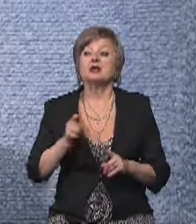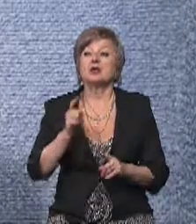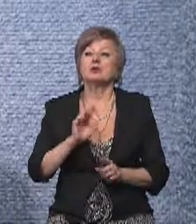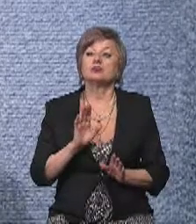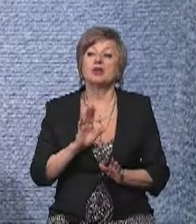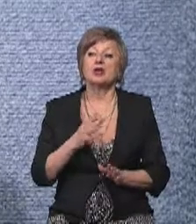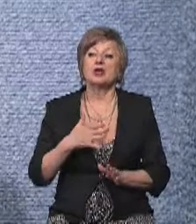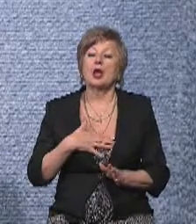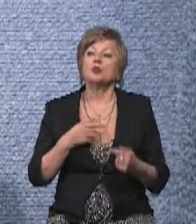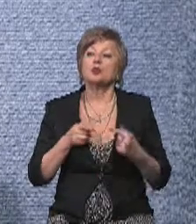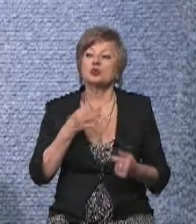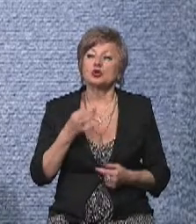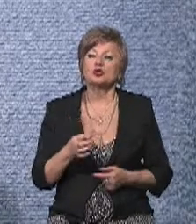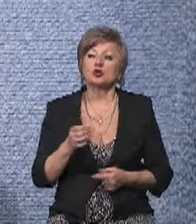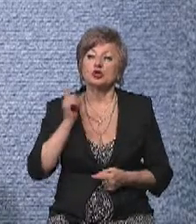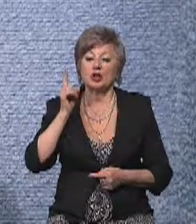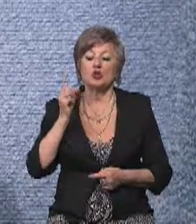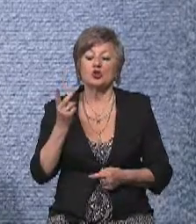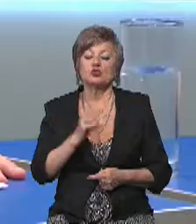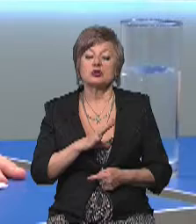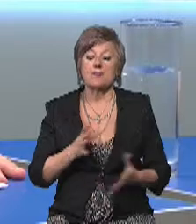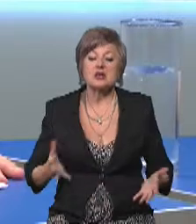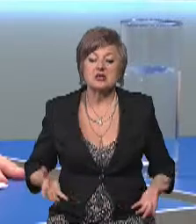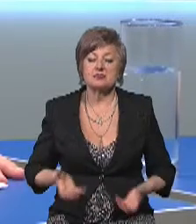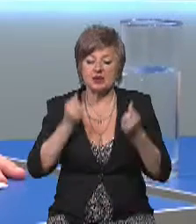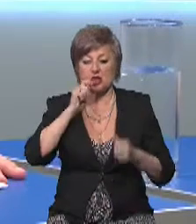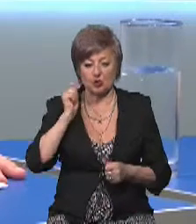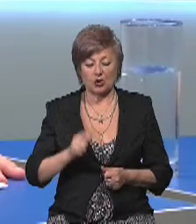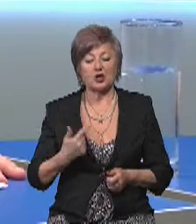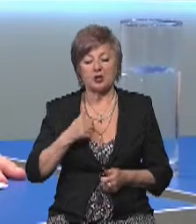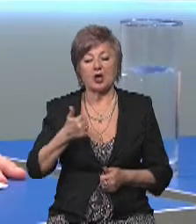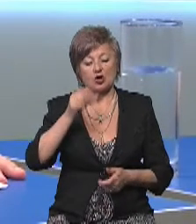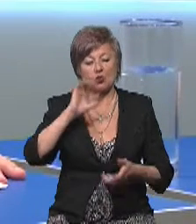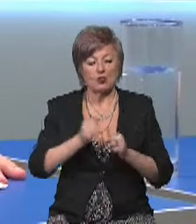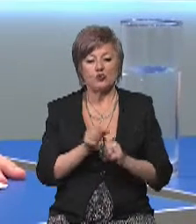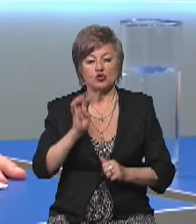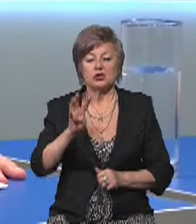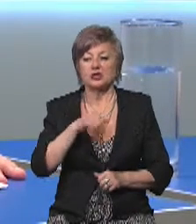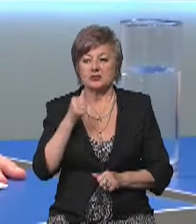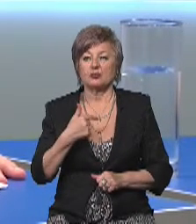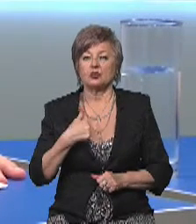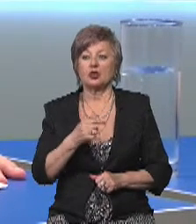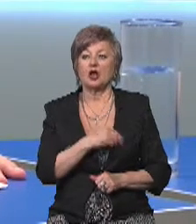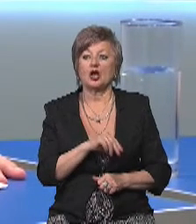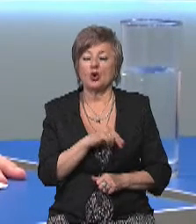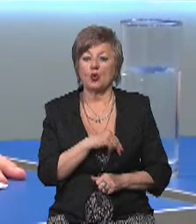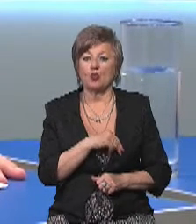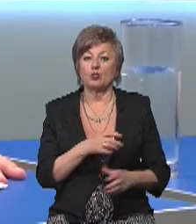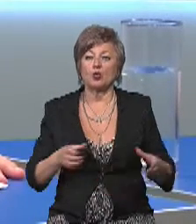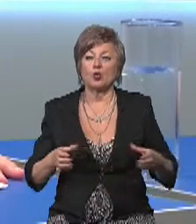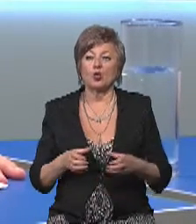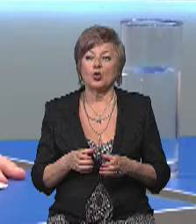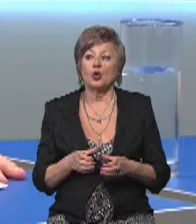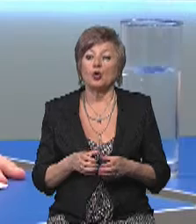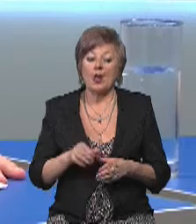було... Я по-іншому скажу, тоді треба було рятувати країну. Я добре пам'ятаю, а я працював всі ці роки в Комітеті з